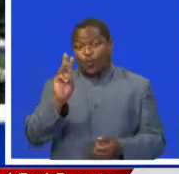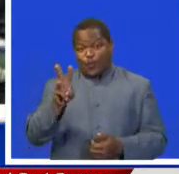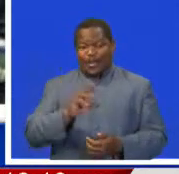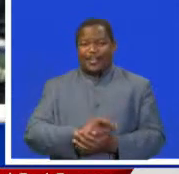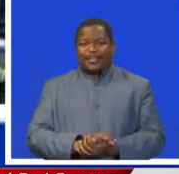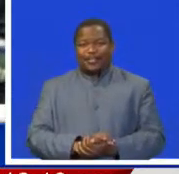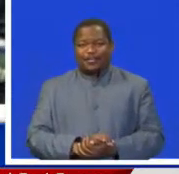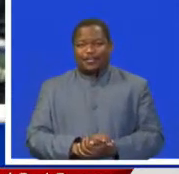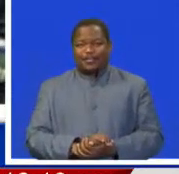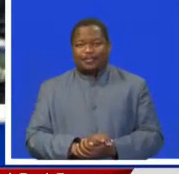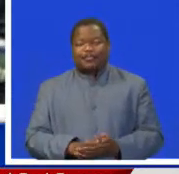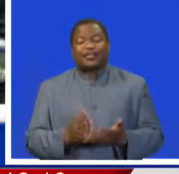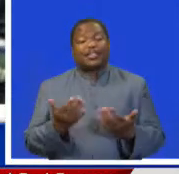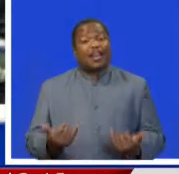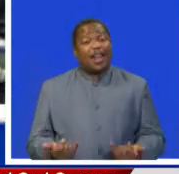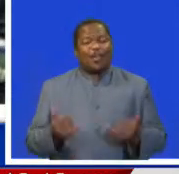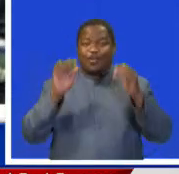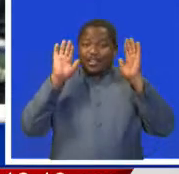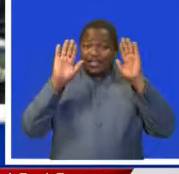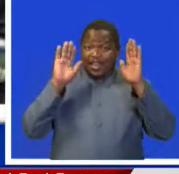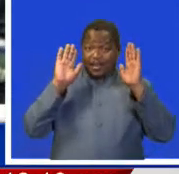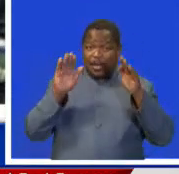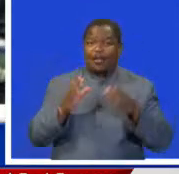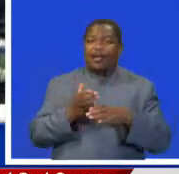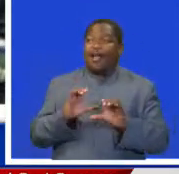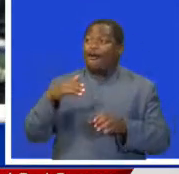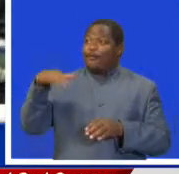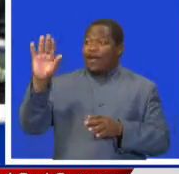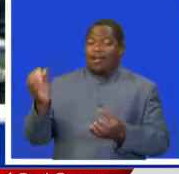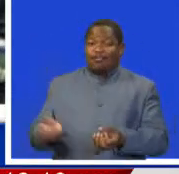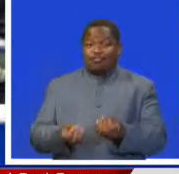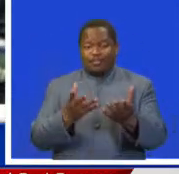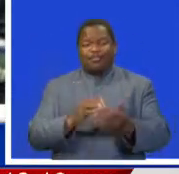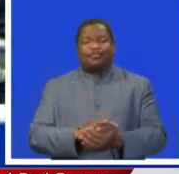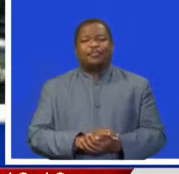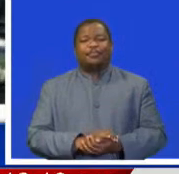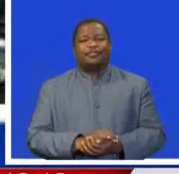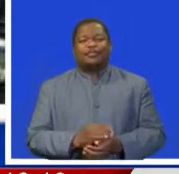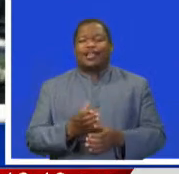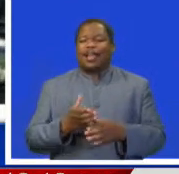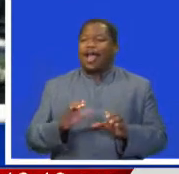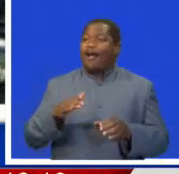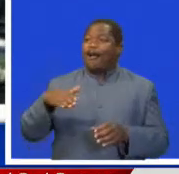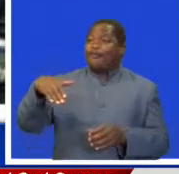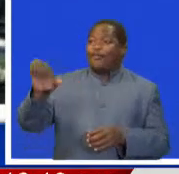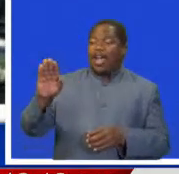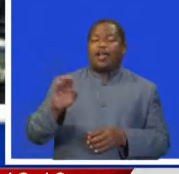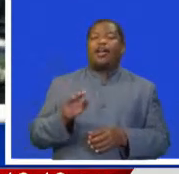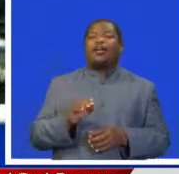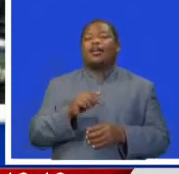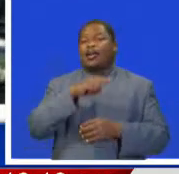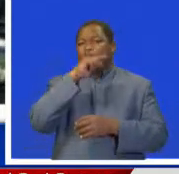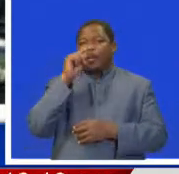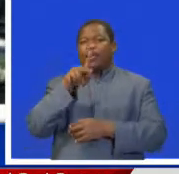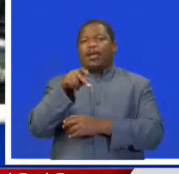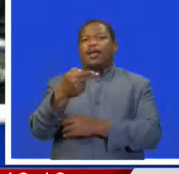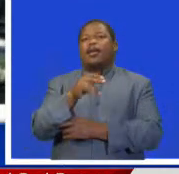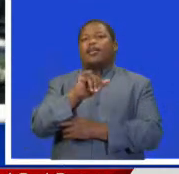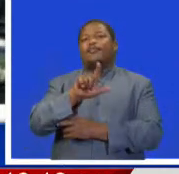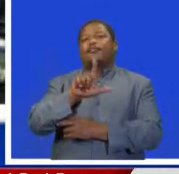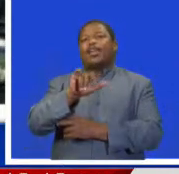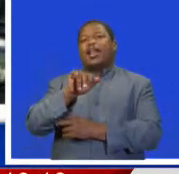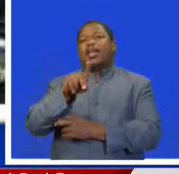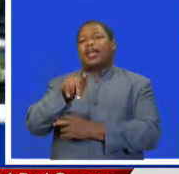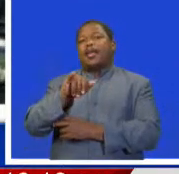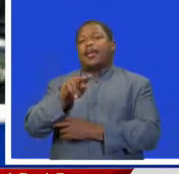sabuka tindzaba lechamuka ngaphandle kwelive laseSwatini. Mengamelwe live lePhilippines Rodrigo Duterte somemetele ukuthi utaba wekucala kulela